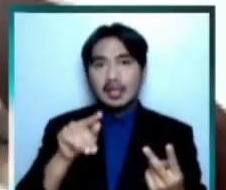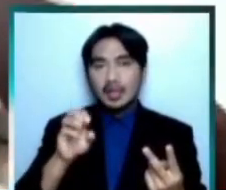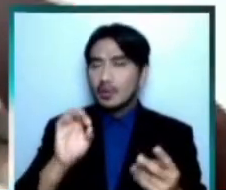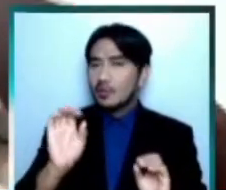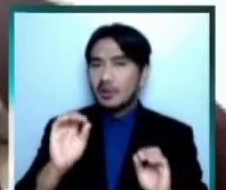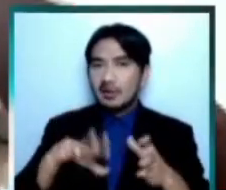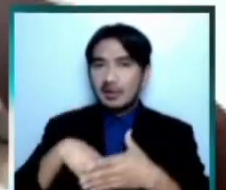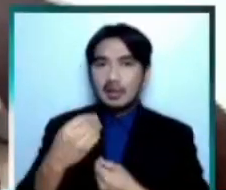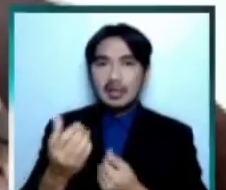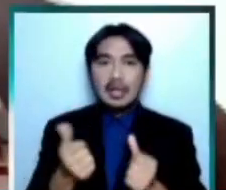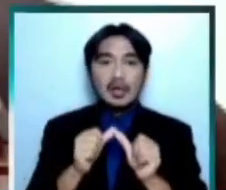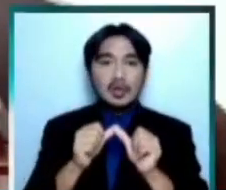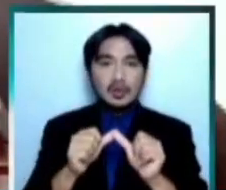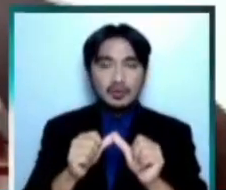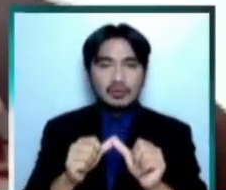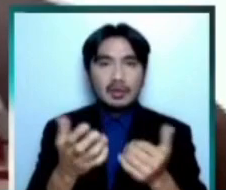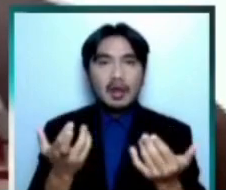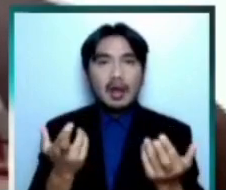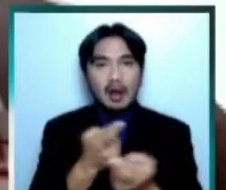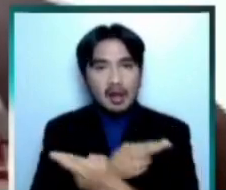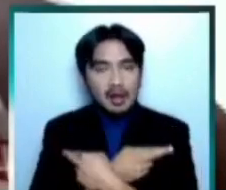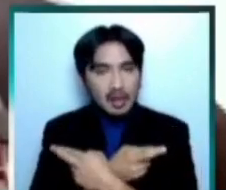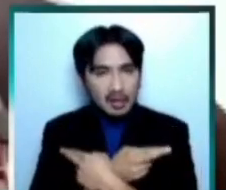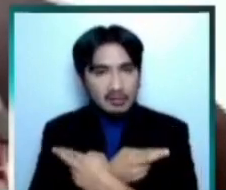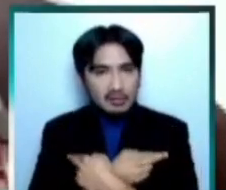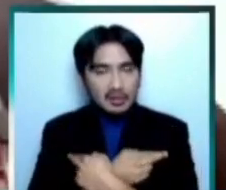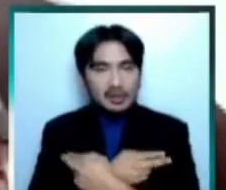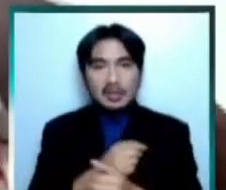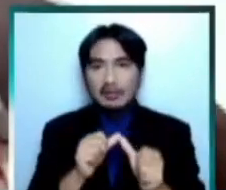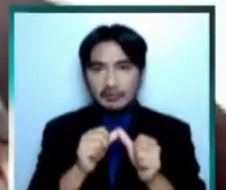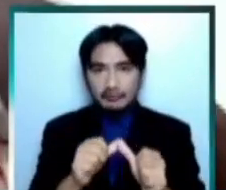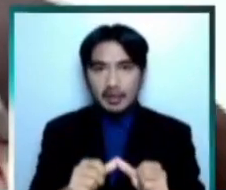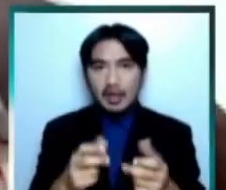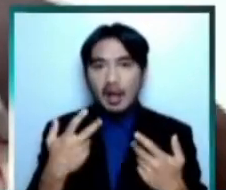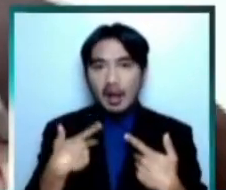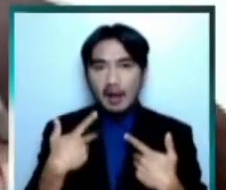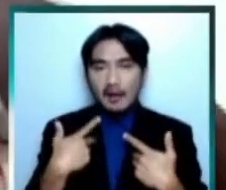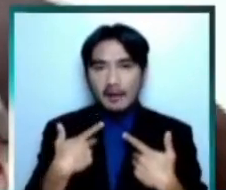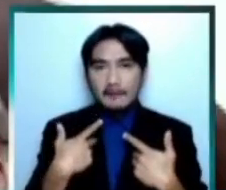nagpapahinga matapos mailalim sa therapy kasunod ng kanyang operasyon sa tuhod.